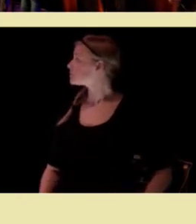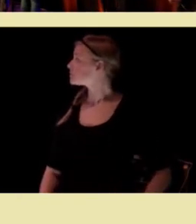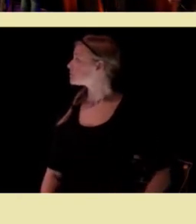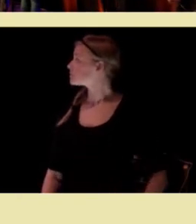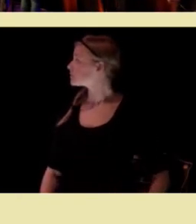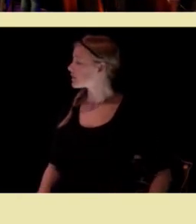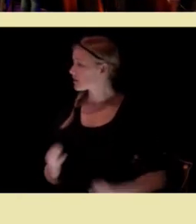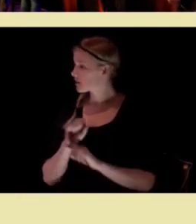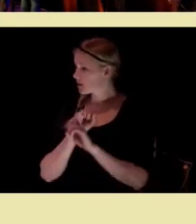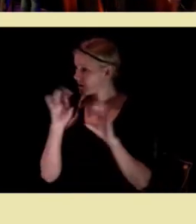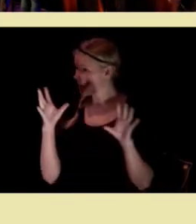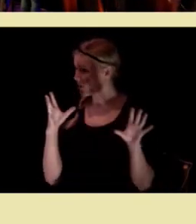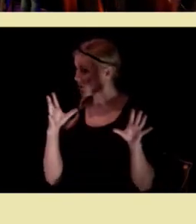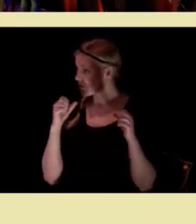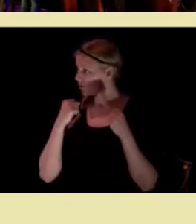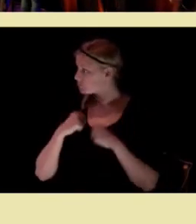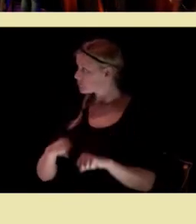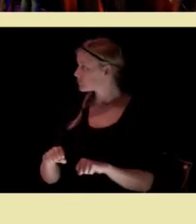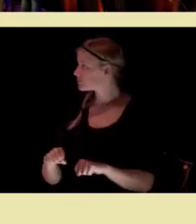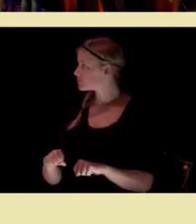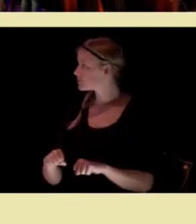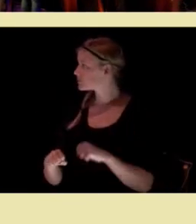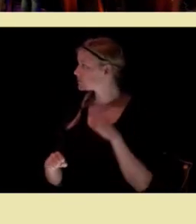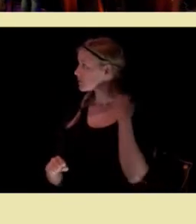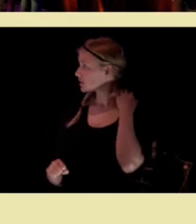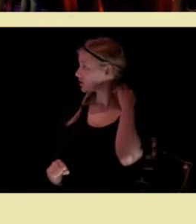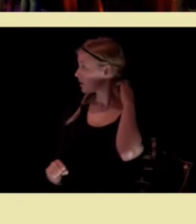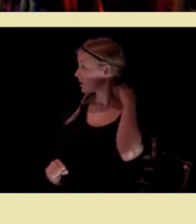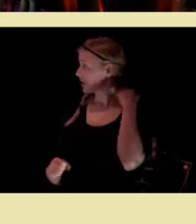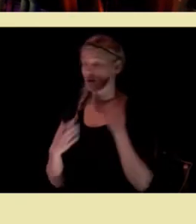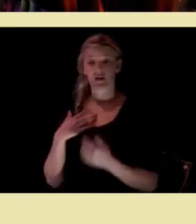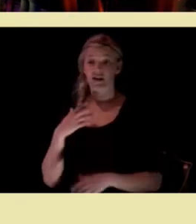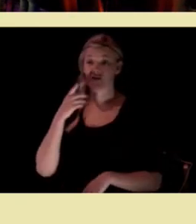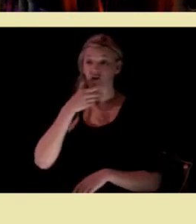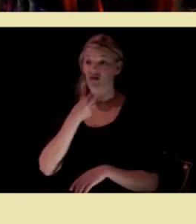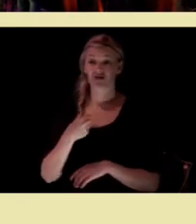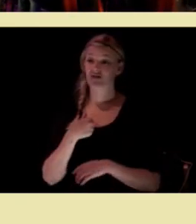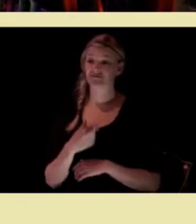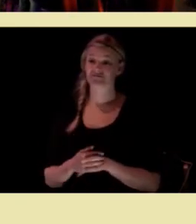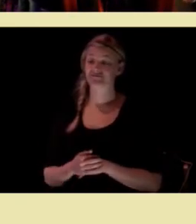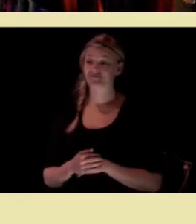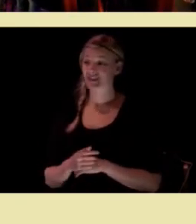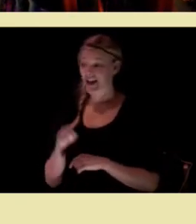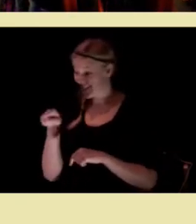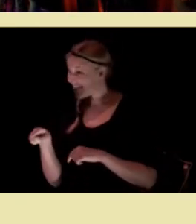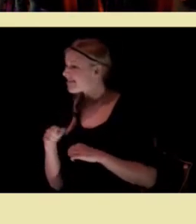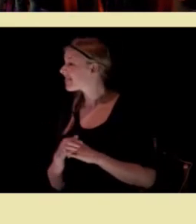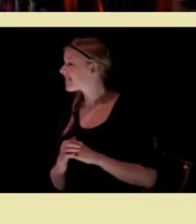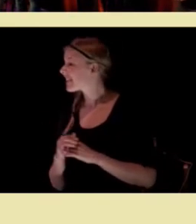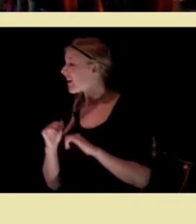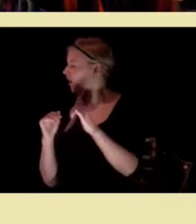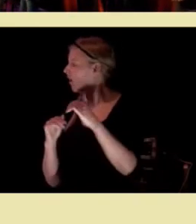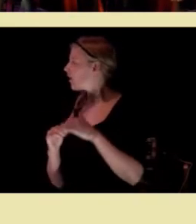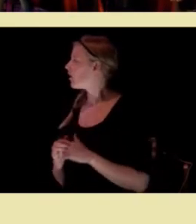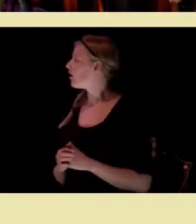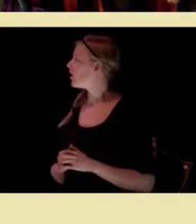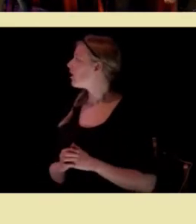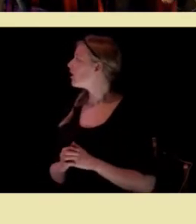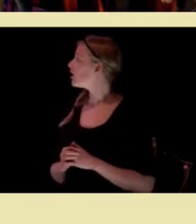Får du til å kjøre den? Ja, det var egentlig ikke jeg var vant til å få si sånn. Er det den da?